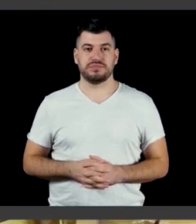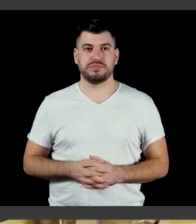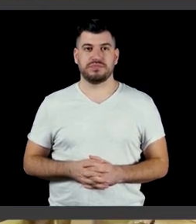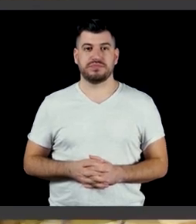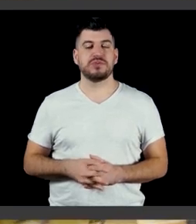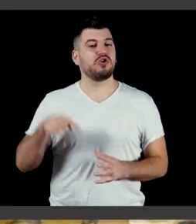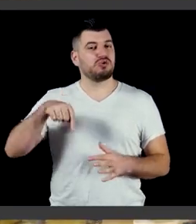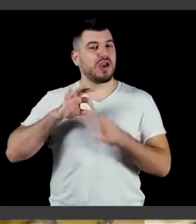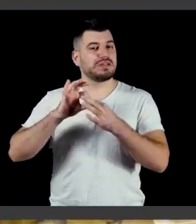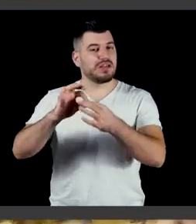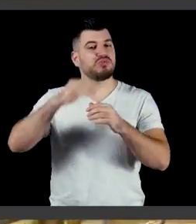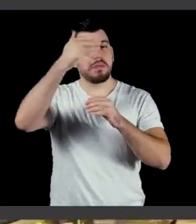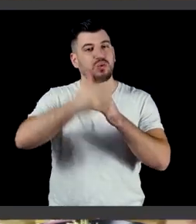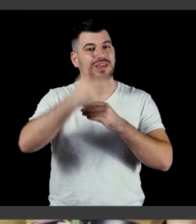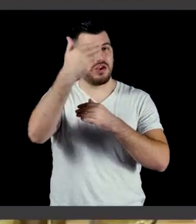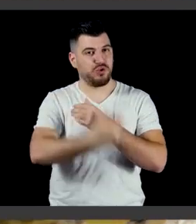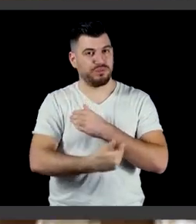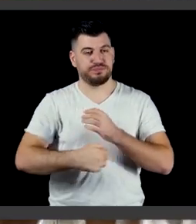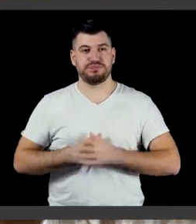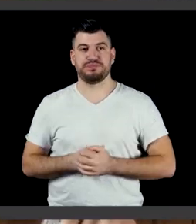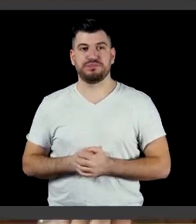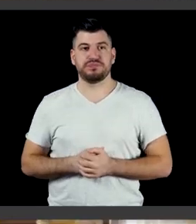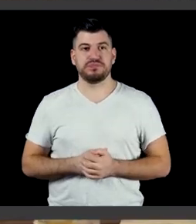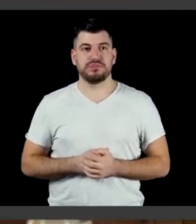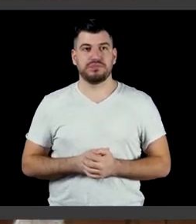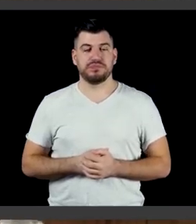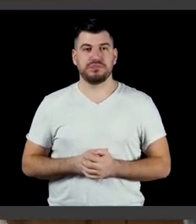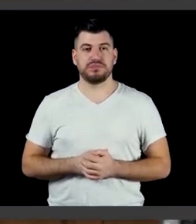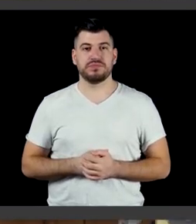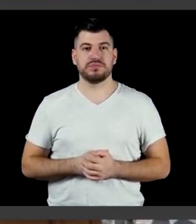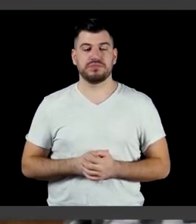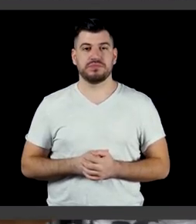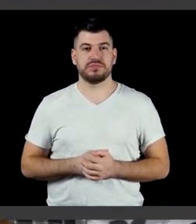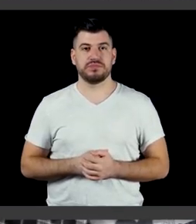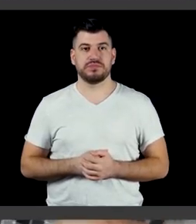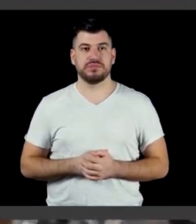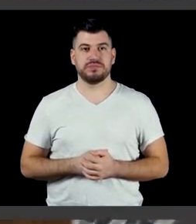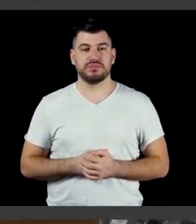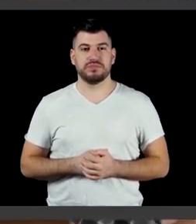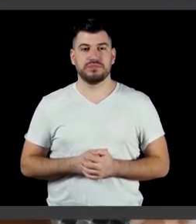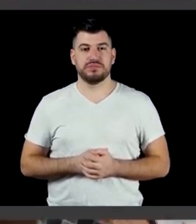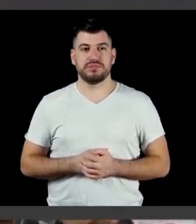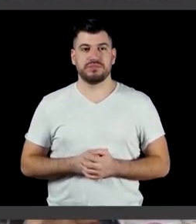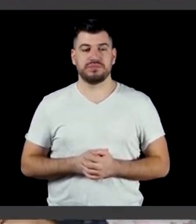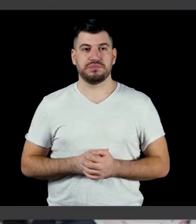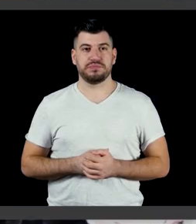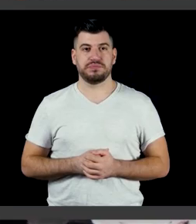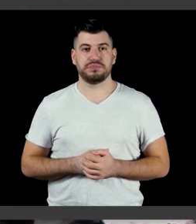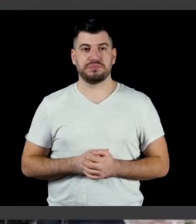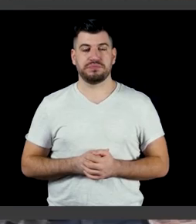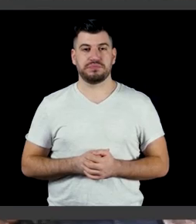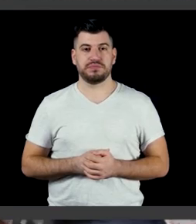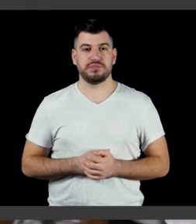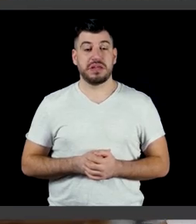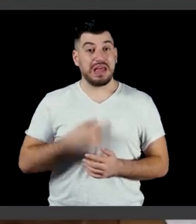Και πάμε να συνεχίσουμε το γύρο μας. Λοιπόν, παίρνω το γύρο και Δεν ξέρω